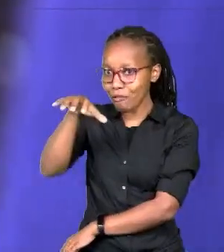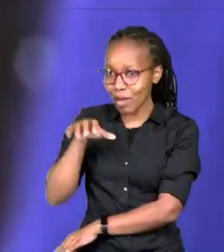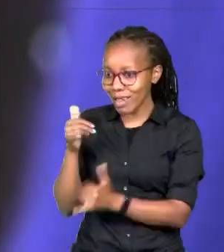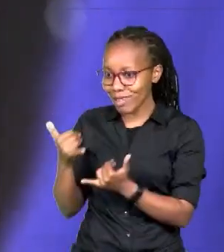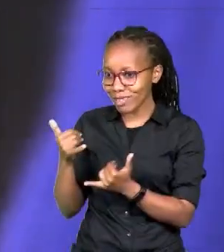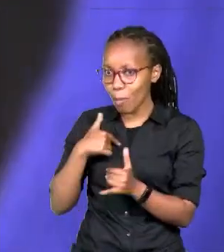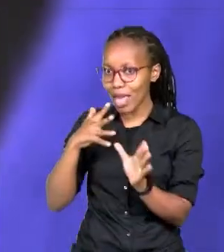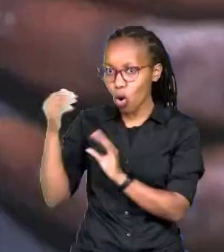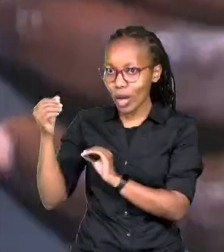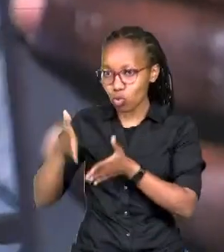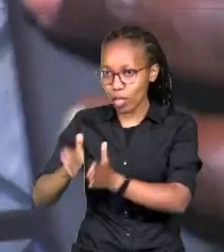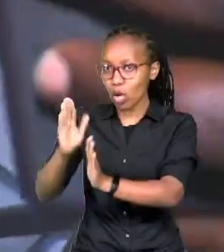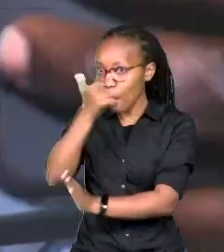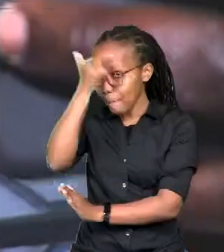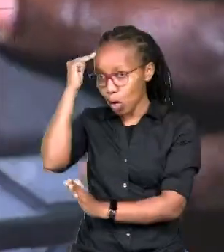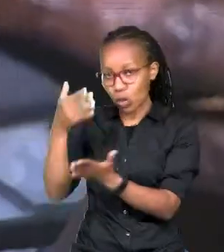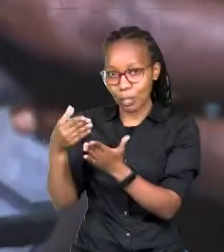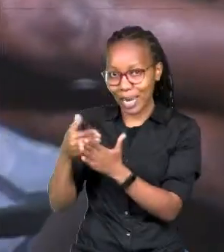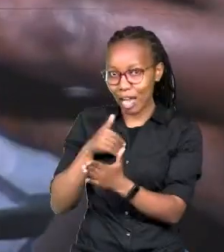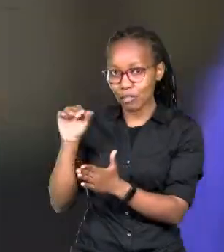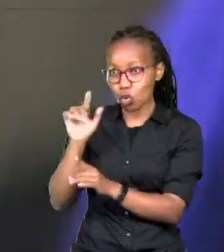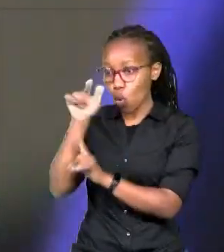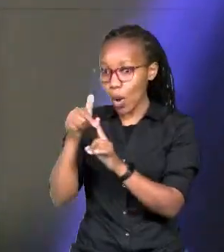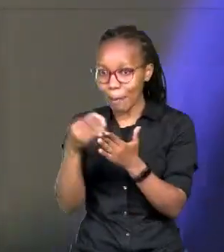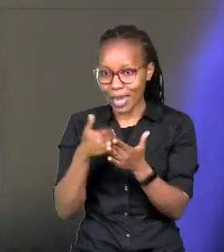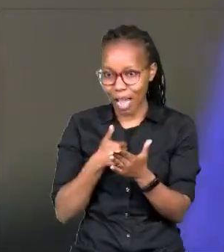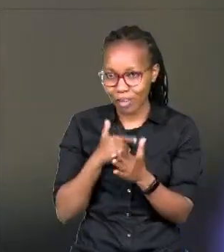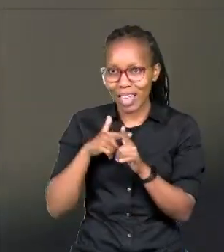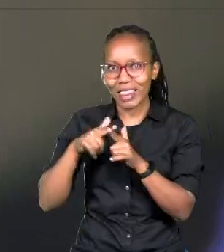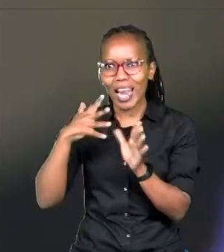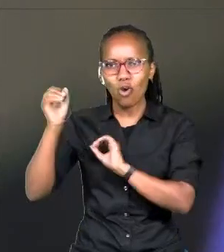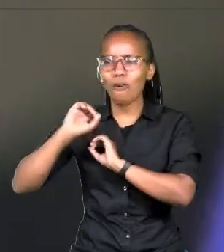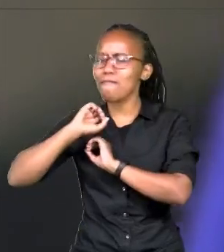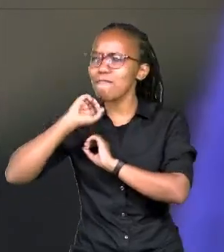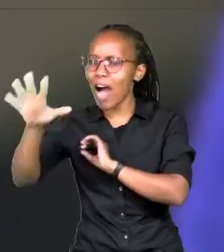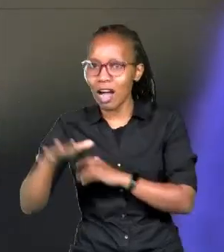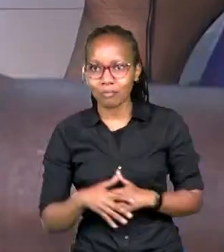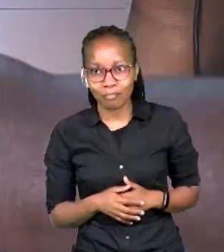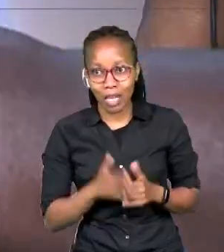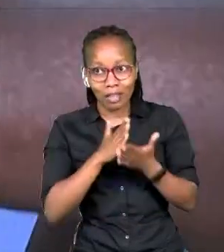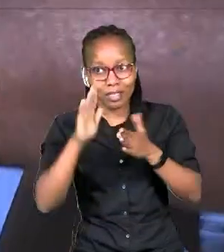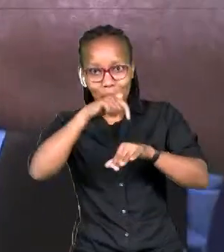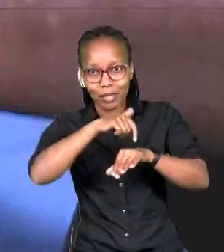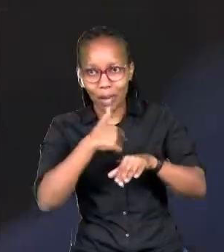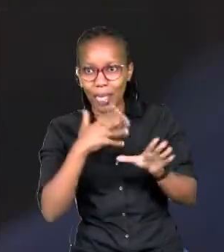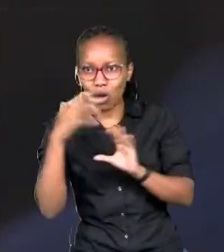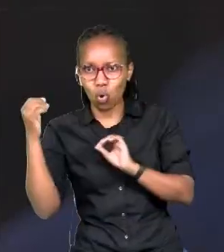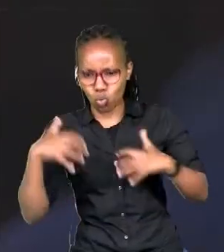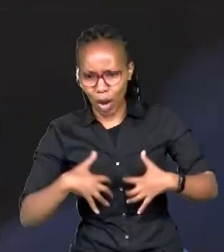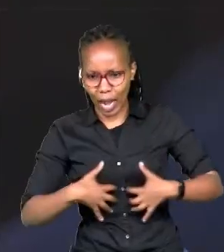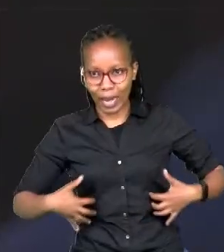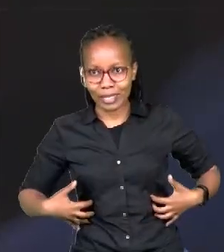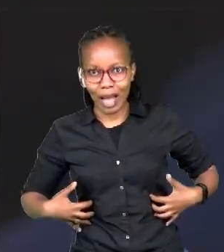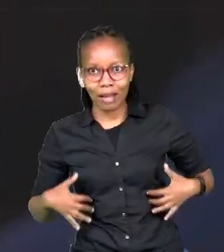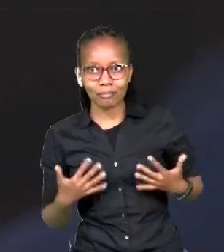nataka niende kwa hiyo street juu sina pesa. Lakini nikiwa na pesa naenda mbalimbali. Kuna wakati tena mimi nishawaienda Garissa. And